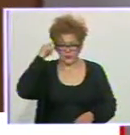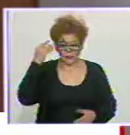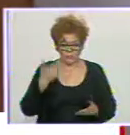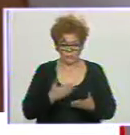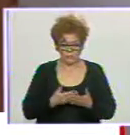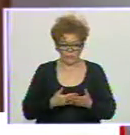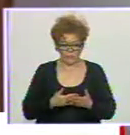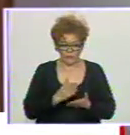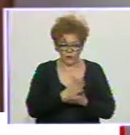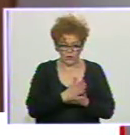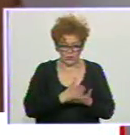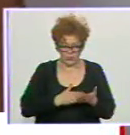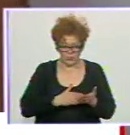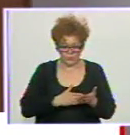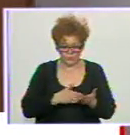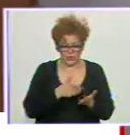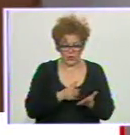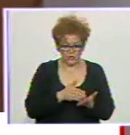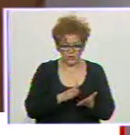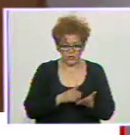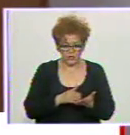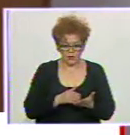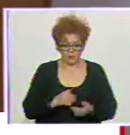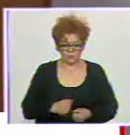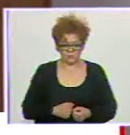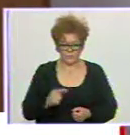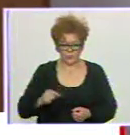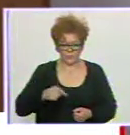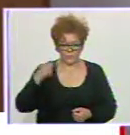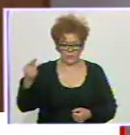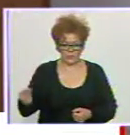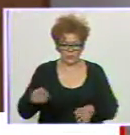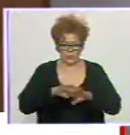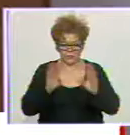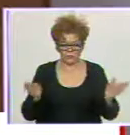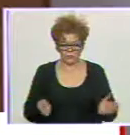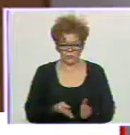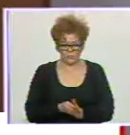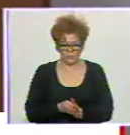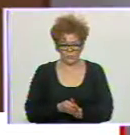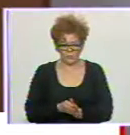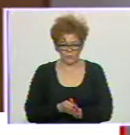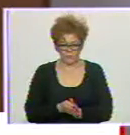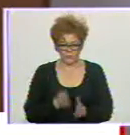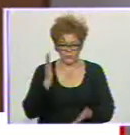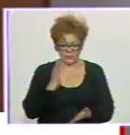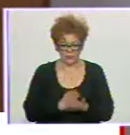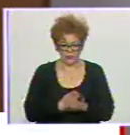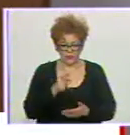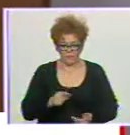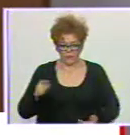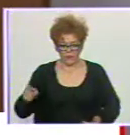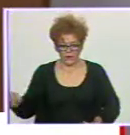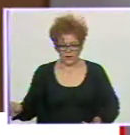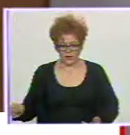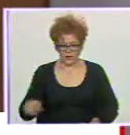a reduce cheltuielile. Urmează ca toate deciziile să le ia fiecare